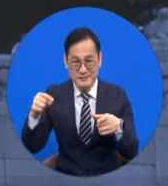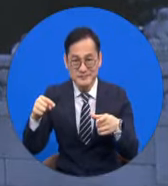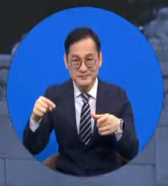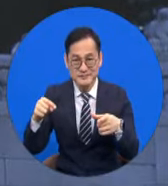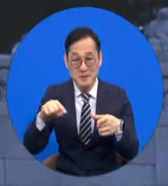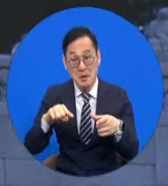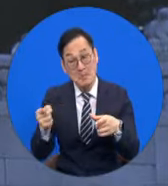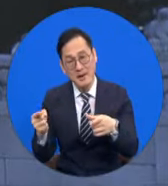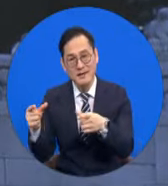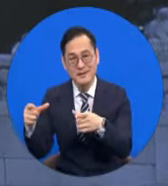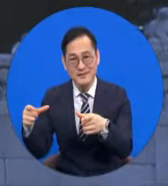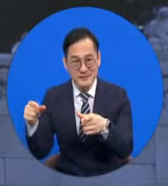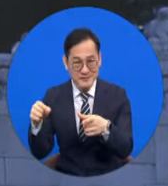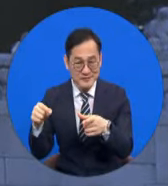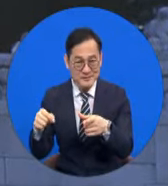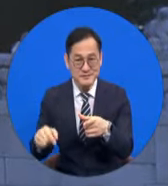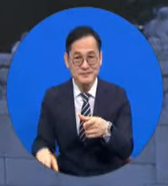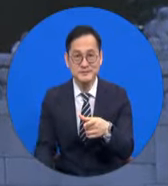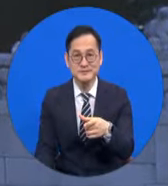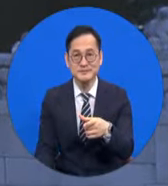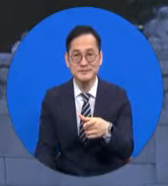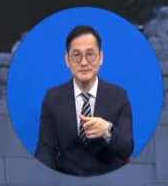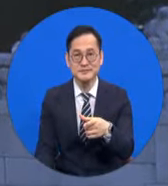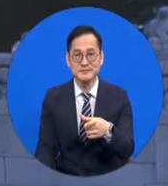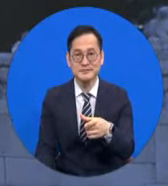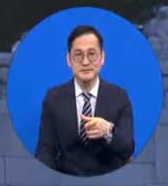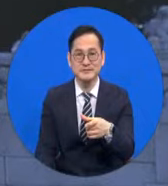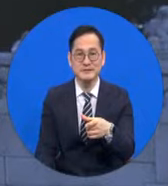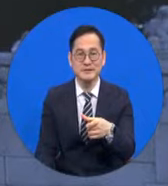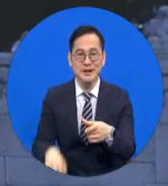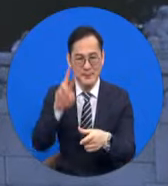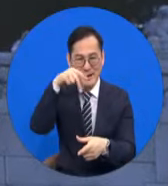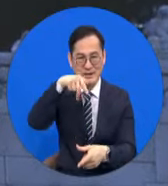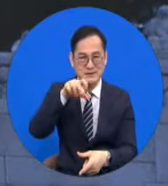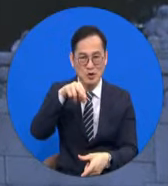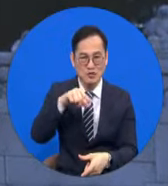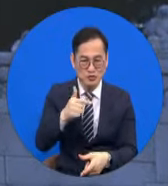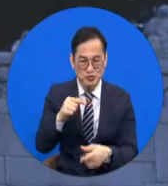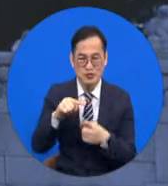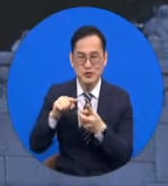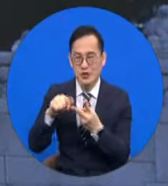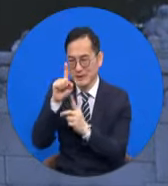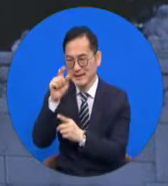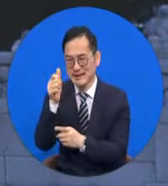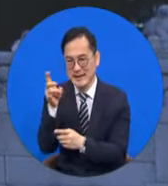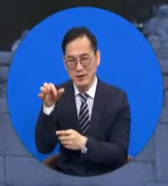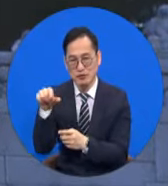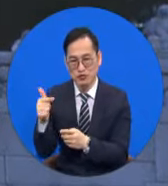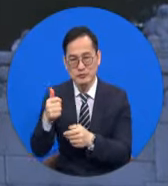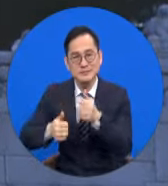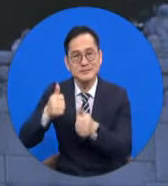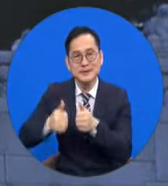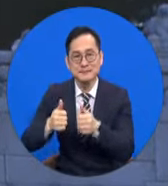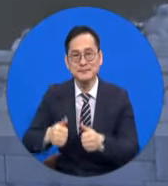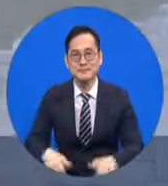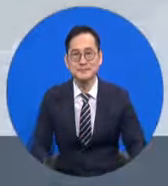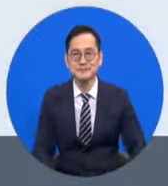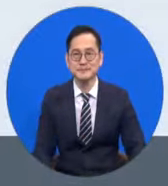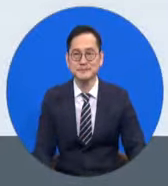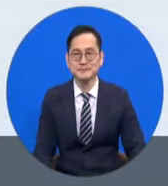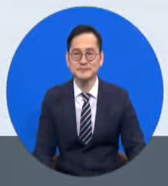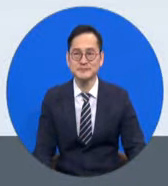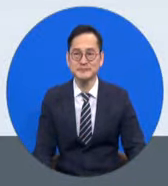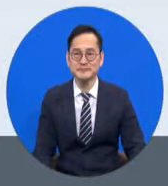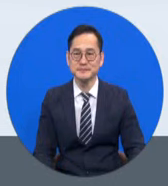지역구입니다. 성동 을에서는 박성준 민주당 후보와 이혜훈 국민의힘 후보가 경합하고 있습니다.